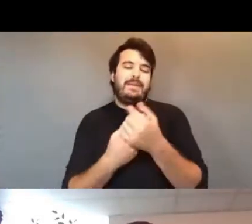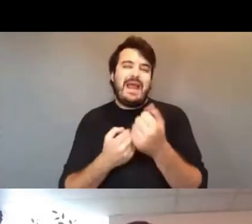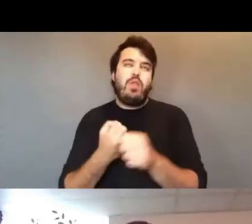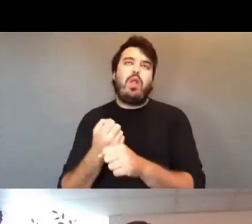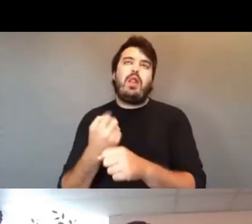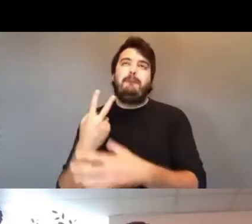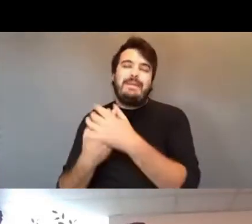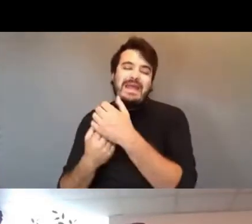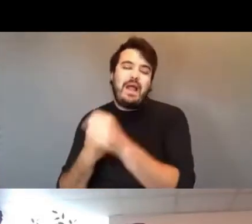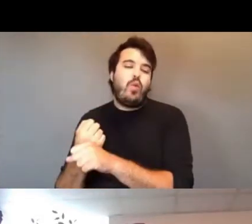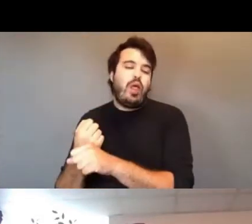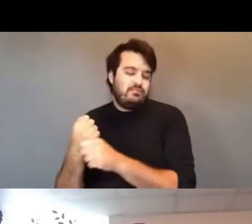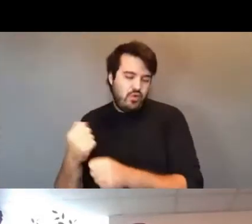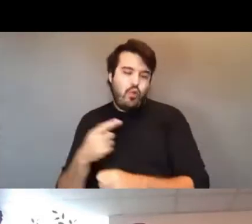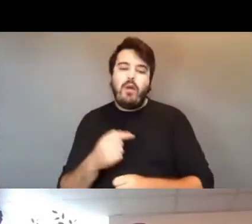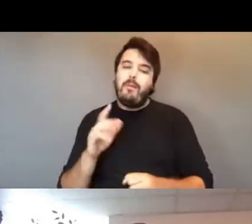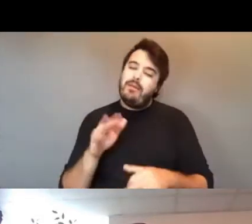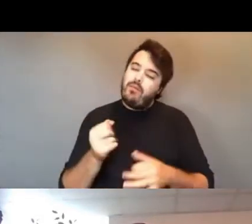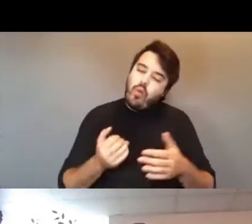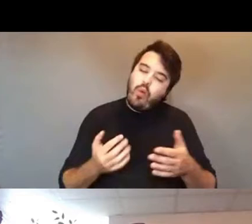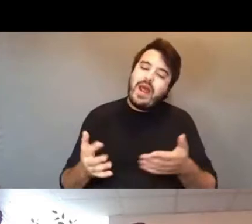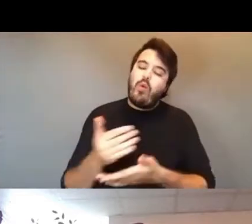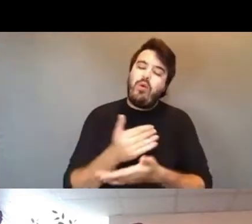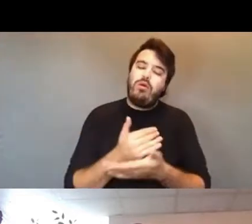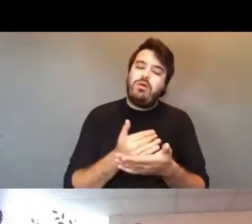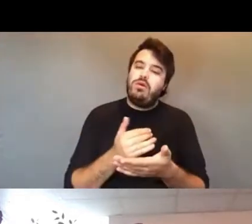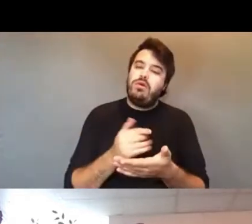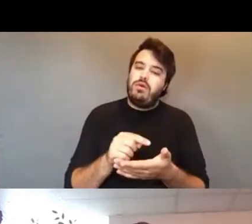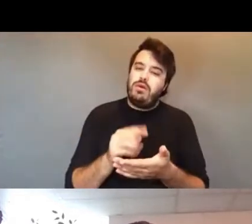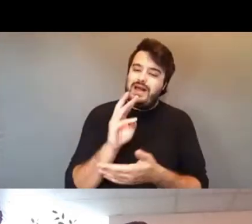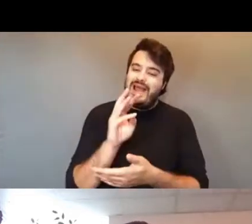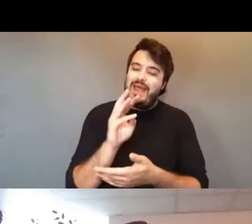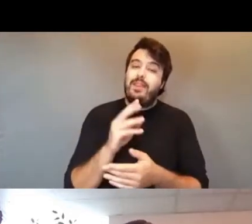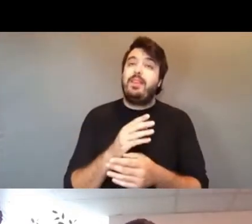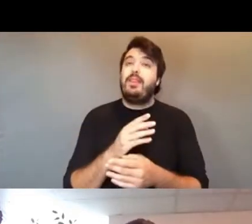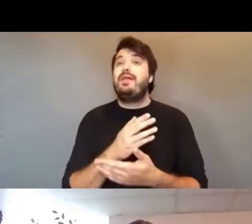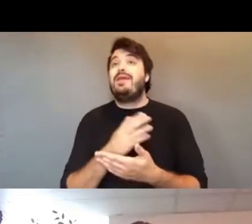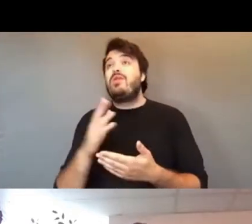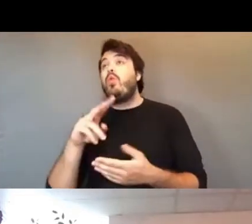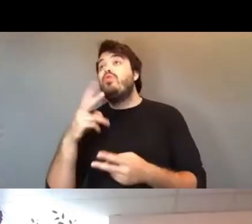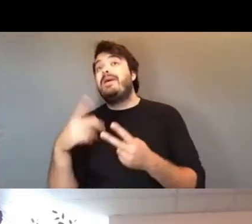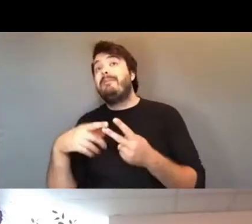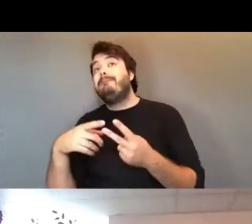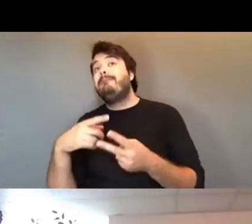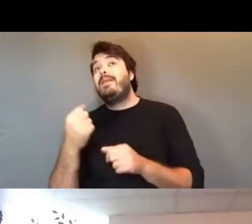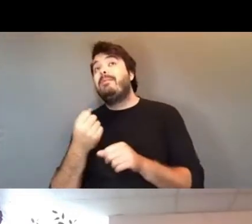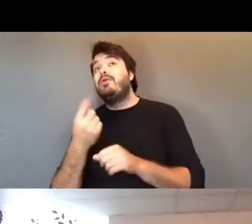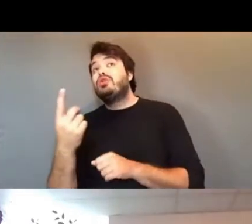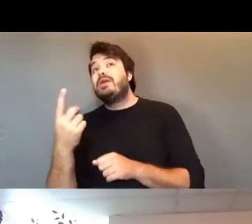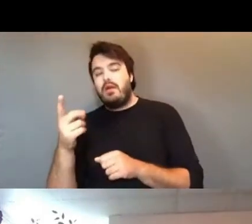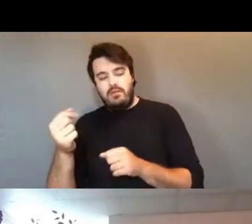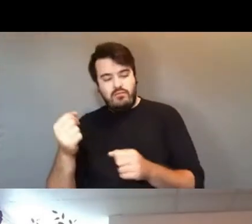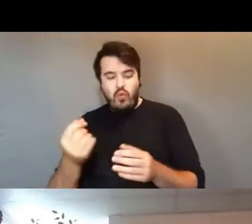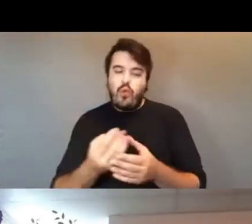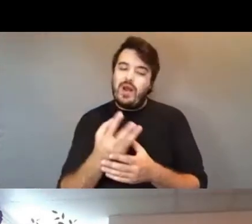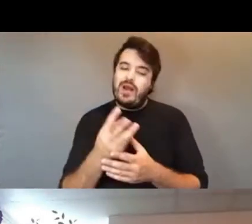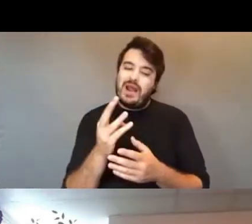vous pouvez récolter les graines la saison d'après. Donc, vous aurez un plant de persil une